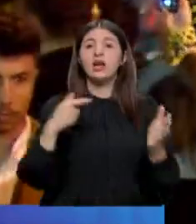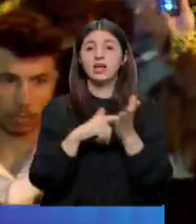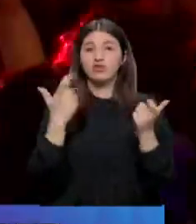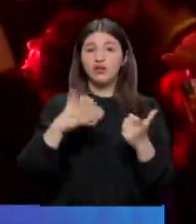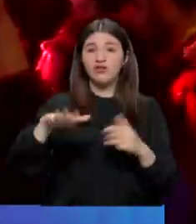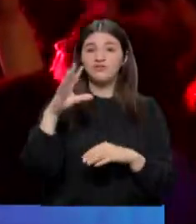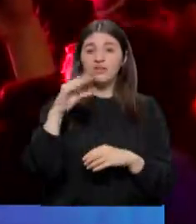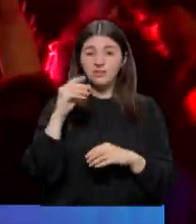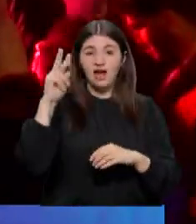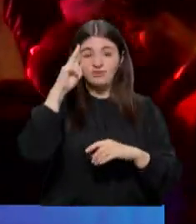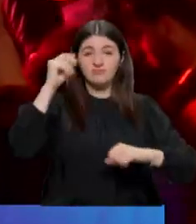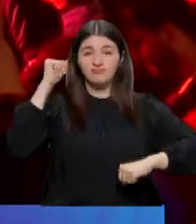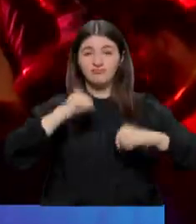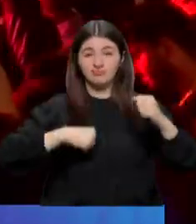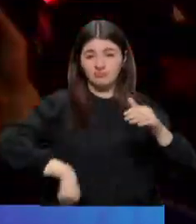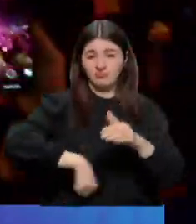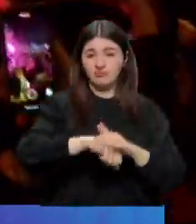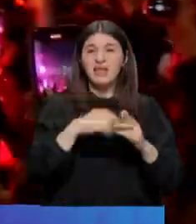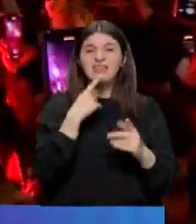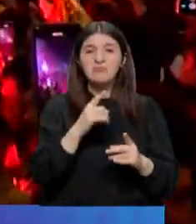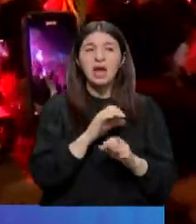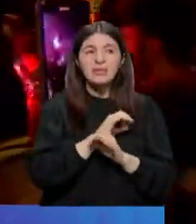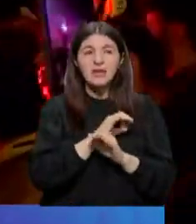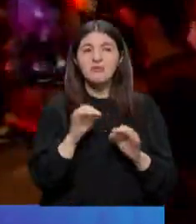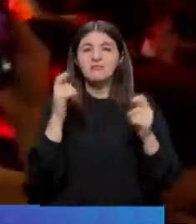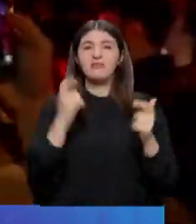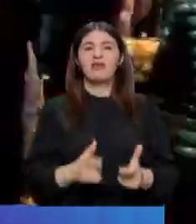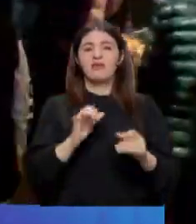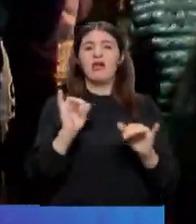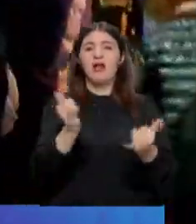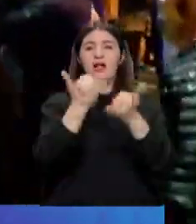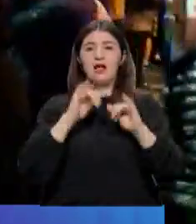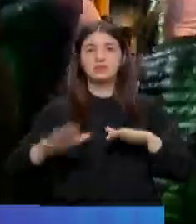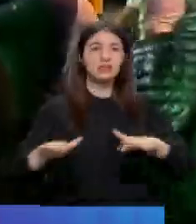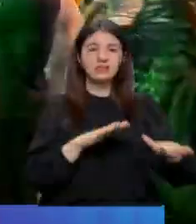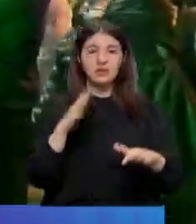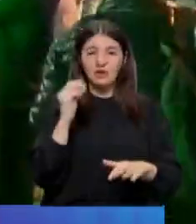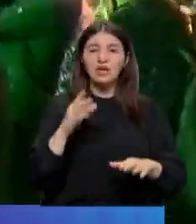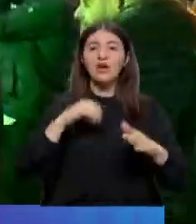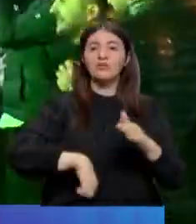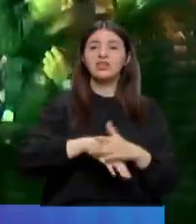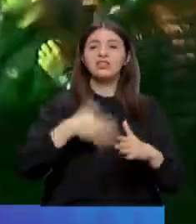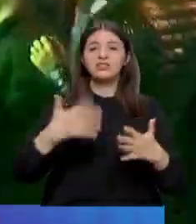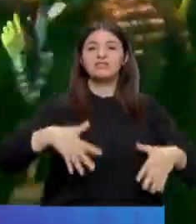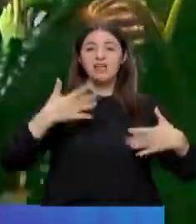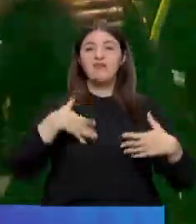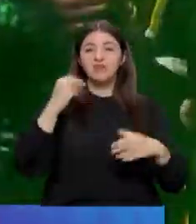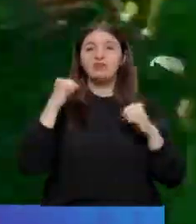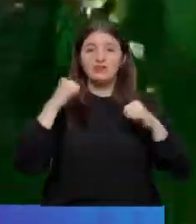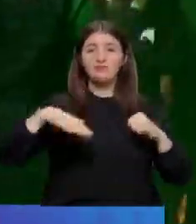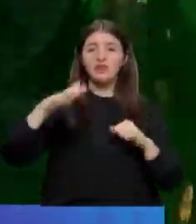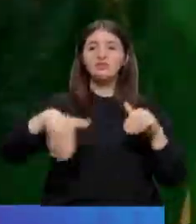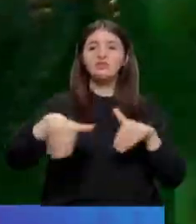Kadıköy Fenerbahçe Galatasaray derbisiyle deyim yerindeyse yerinden oynadı. Maç sonrası galibiyete sevinen Fenerbahçeli